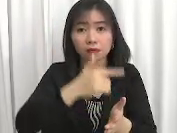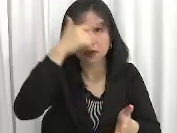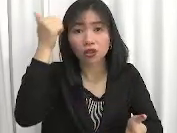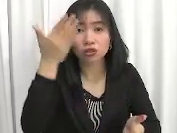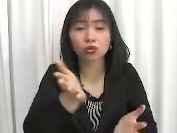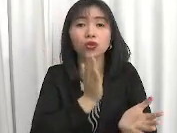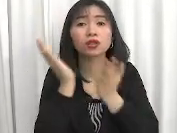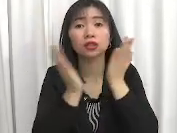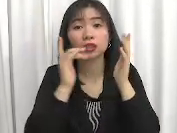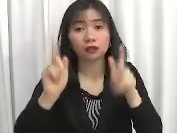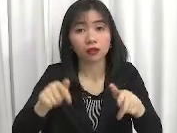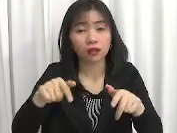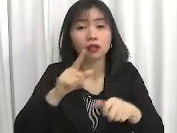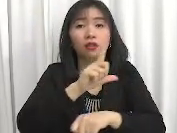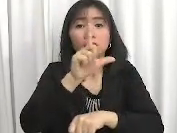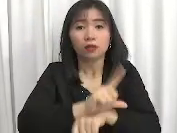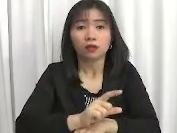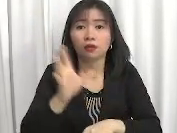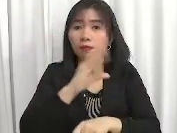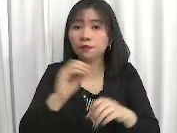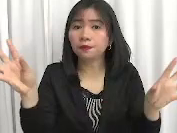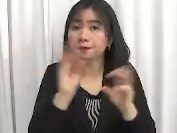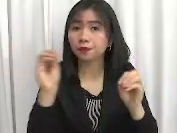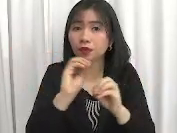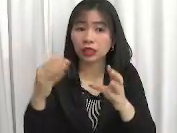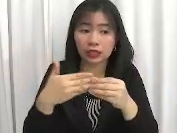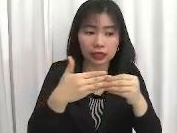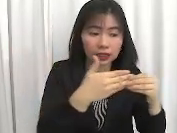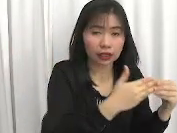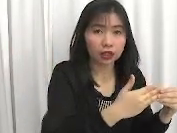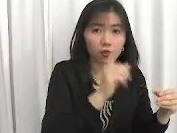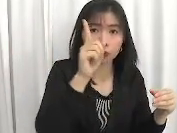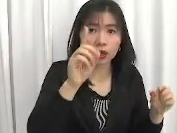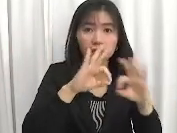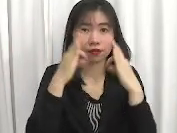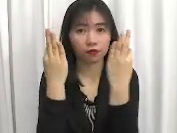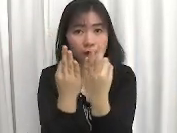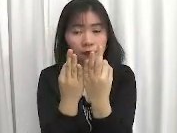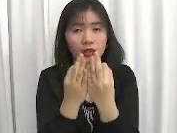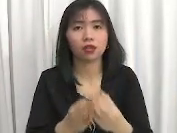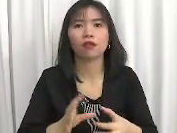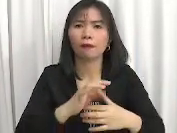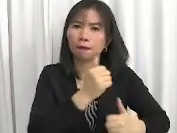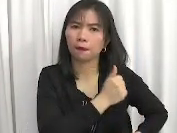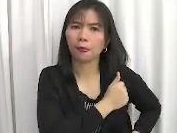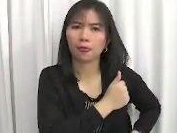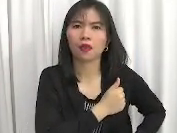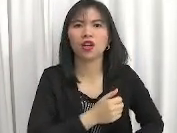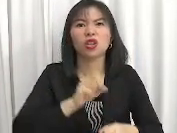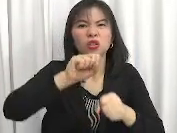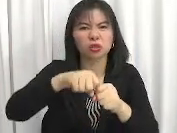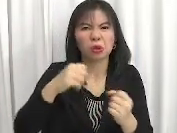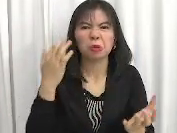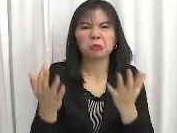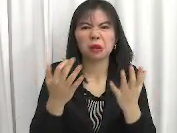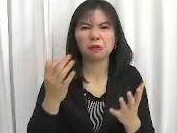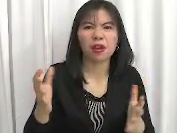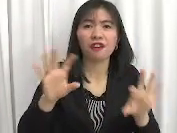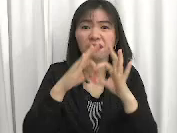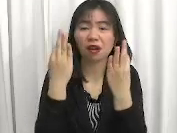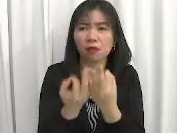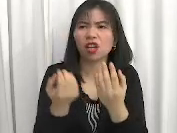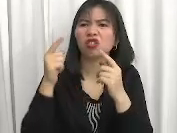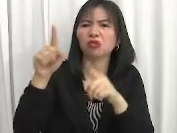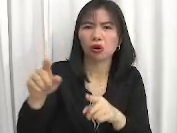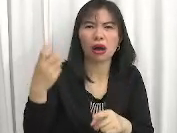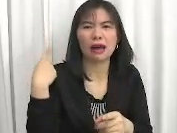walang maggagabay sa pamilya ng isang sundalo ay mapapariwara, yeah, no? Kaya nga ako nakita ko